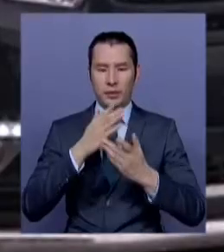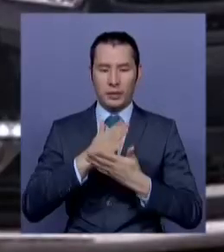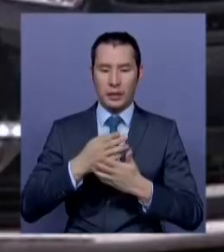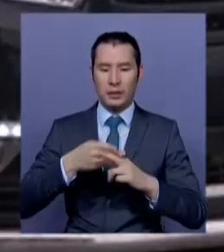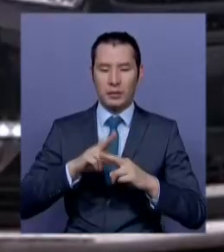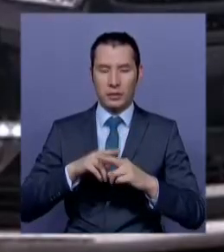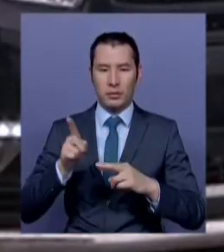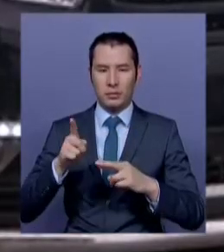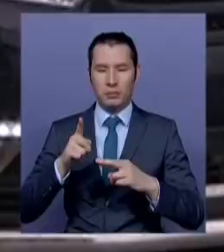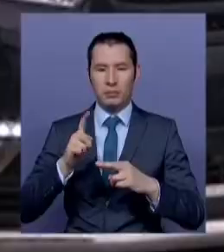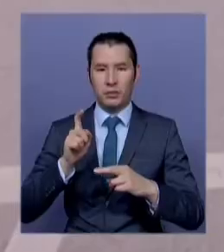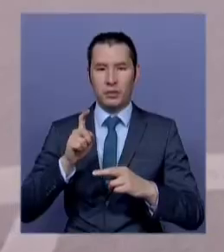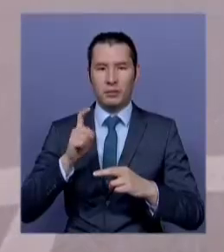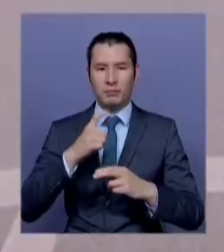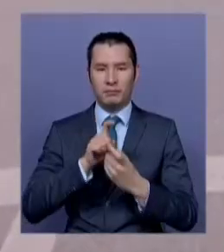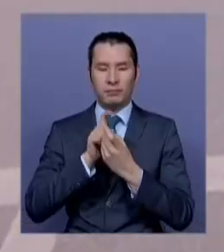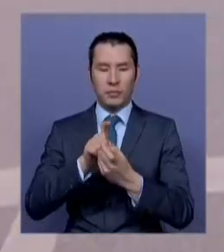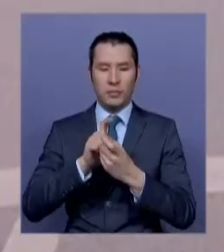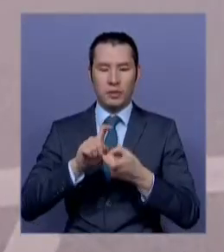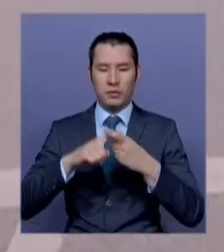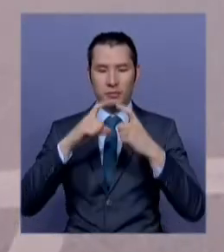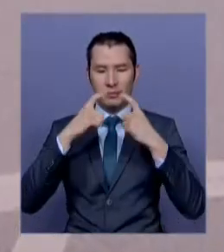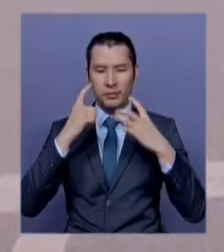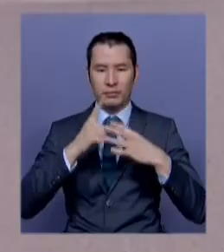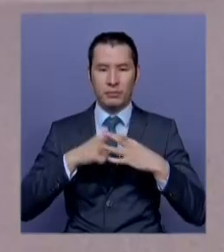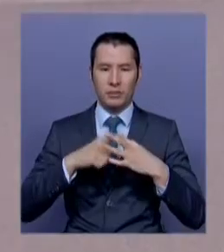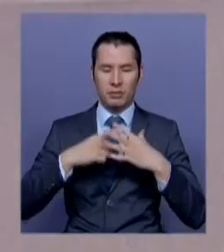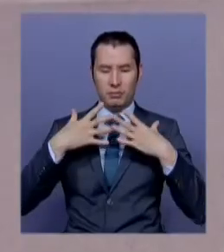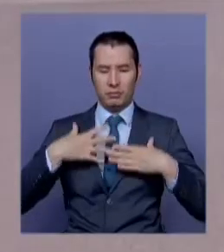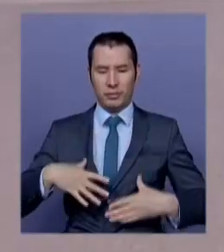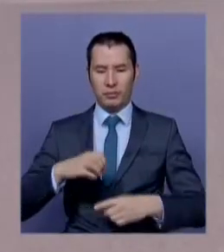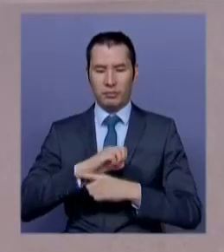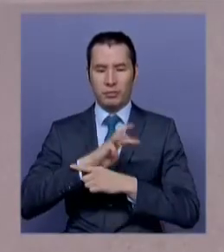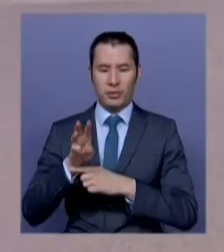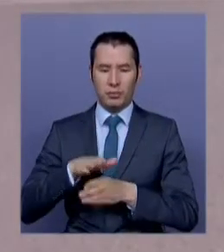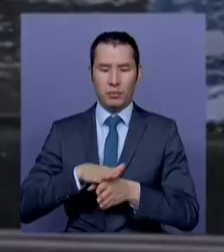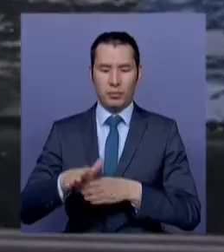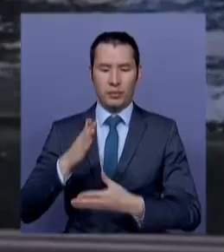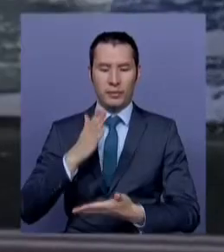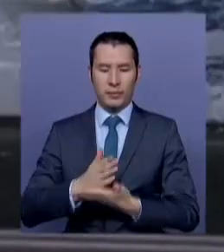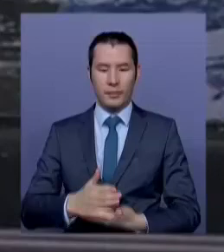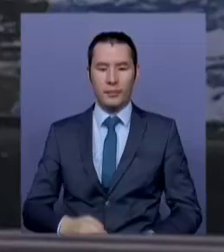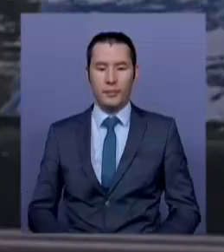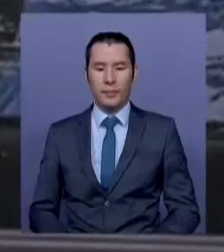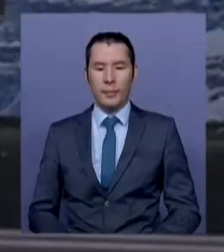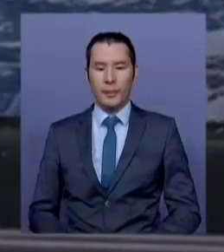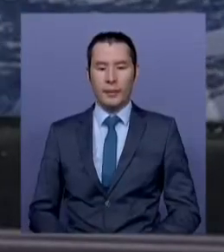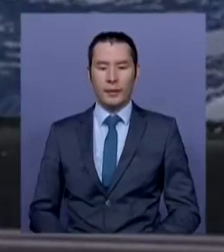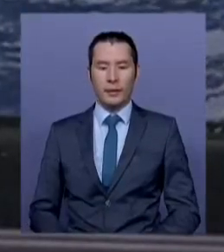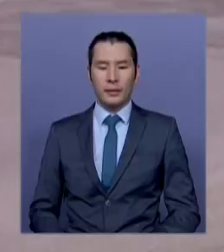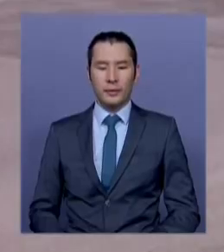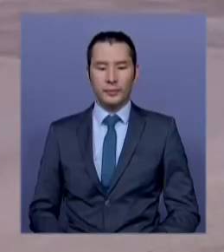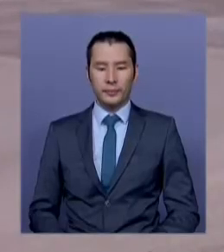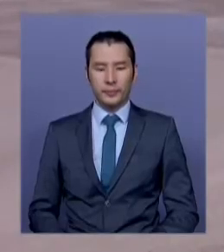Олар қорғаныс құралдары, яғни бетперде, медициналық қолғаппен толықтай қамтылған. Бірнеше рет коронавирусқа ПТР тест тапсырған.